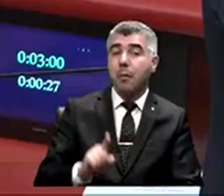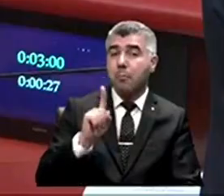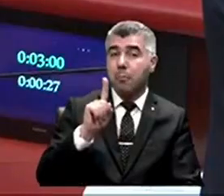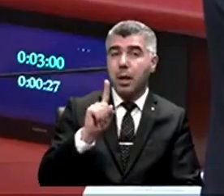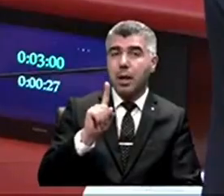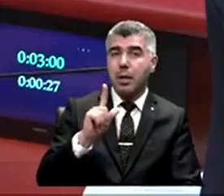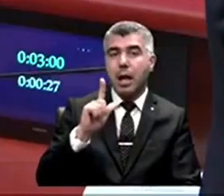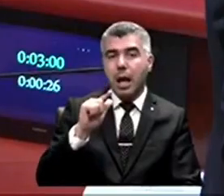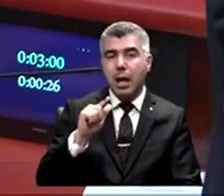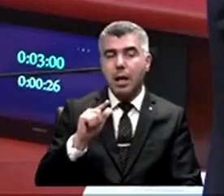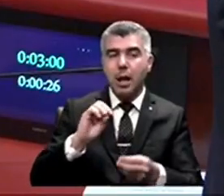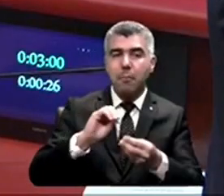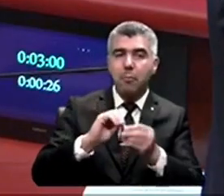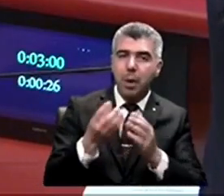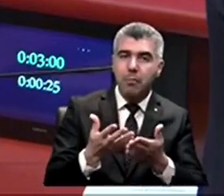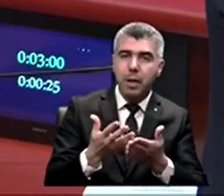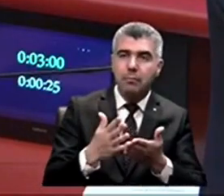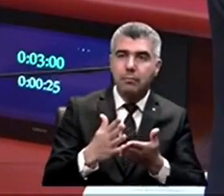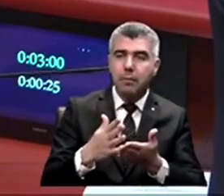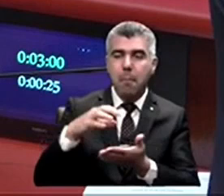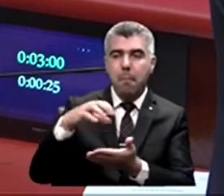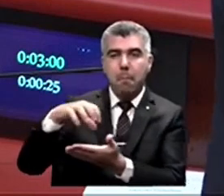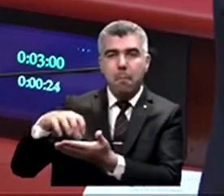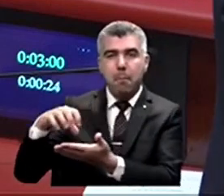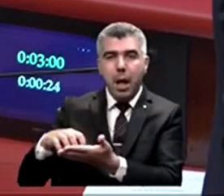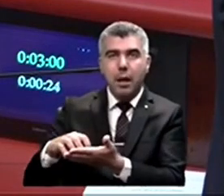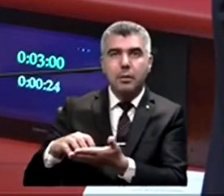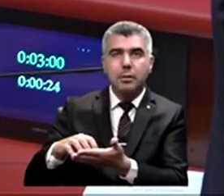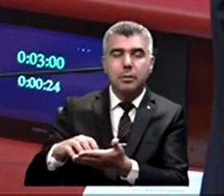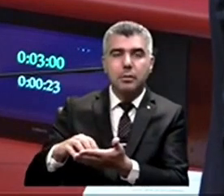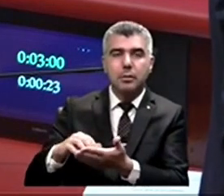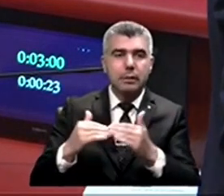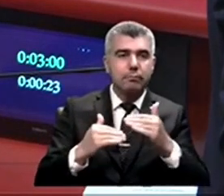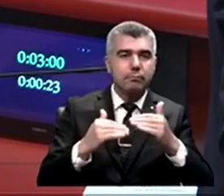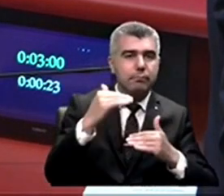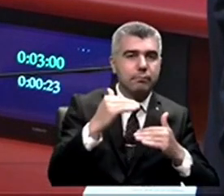الملابسات الداخليه للبلدان والتيارات